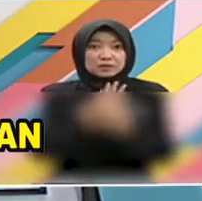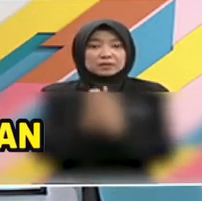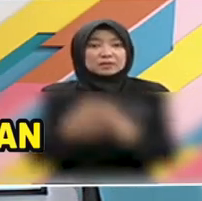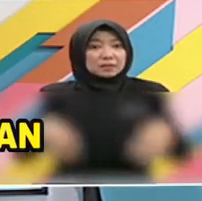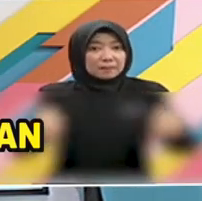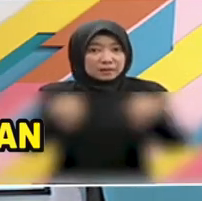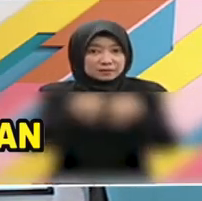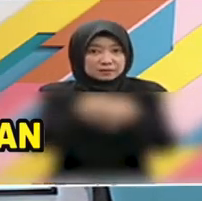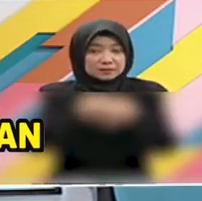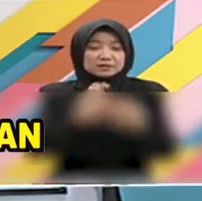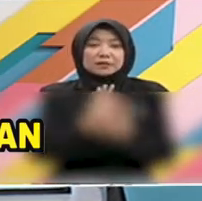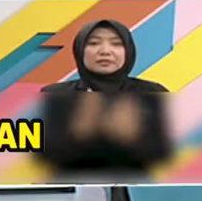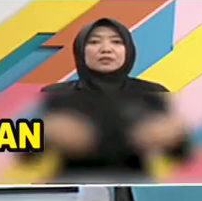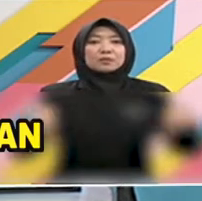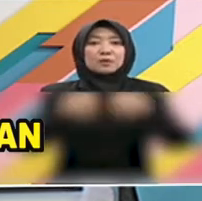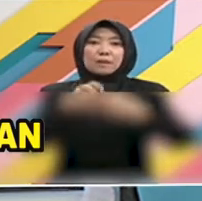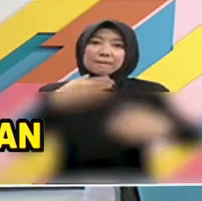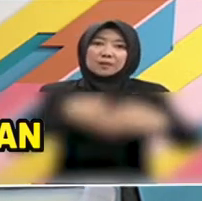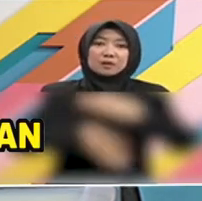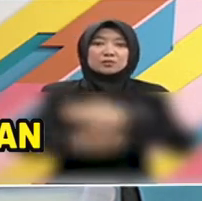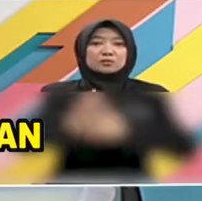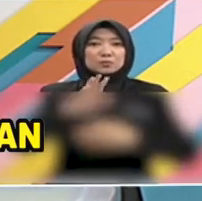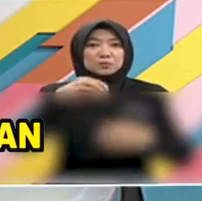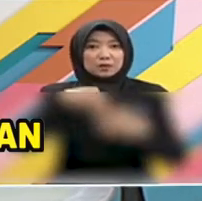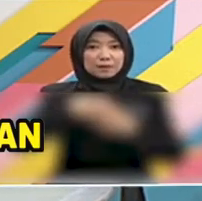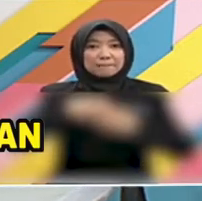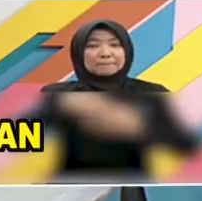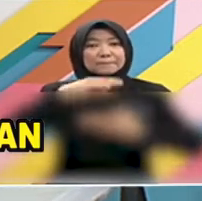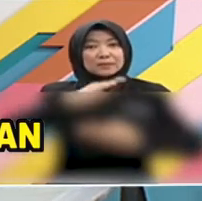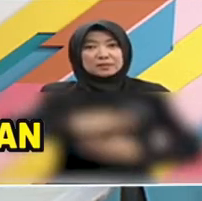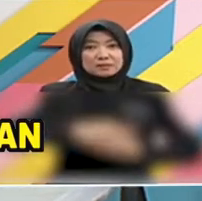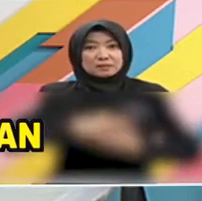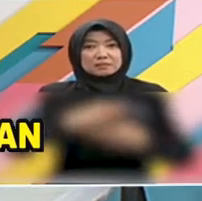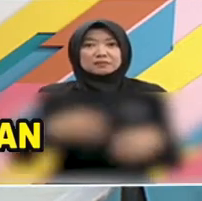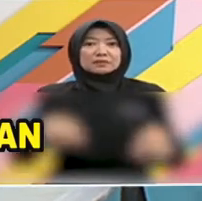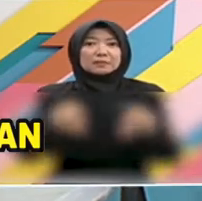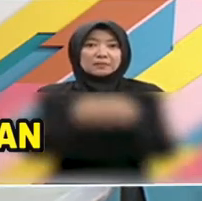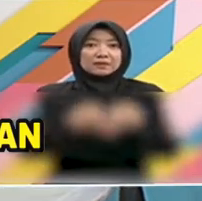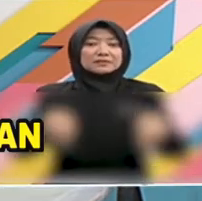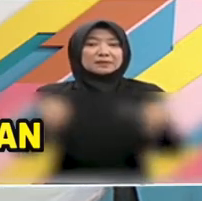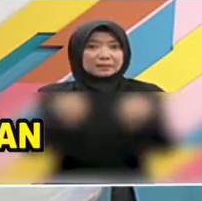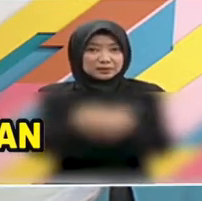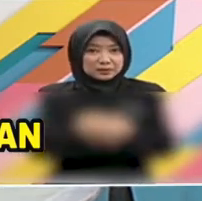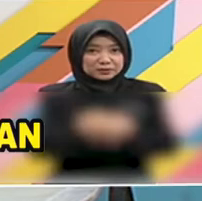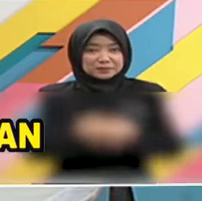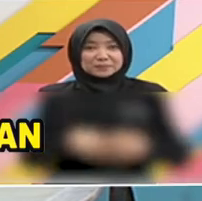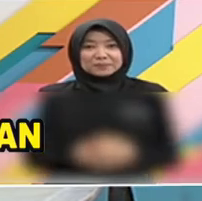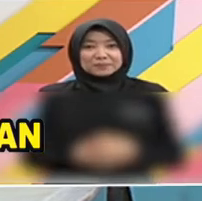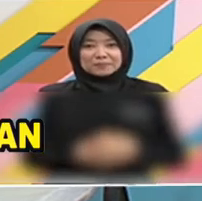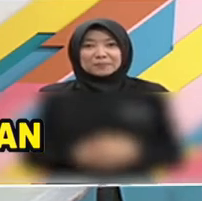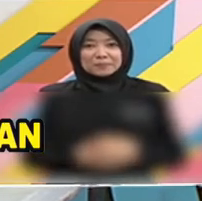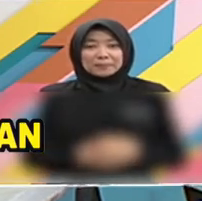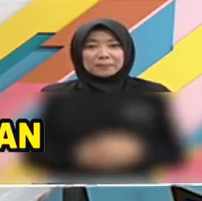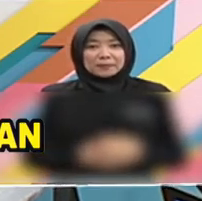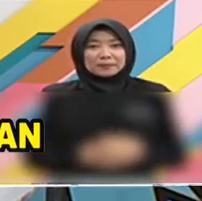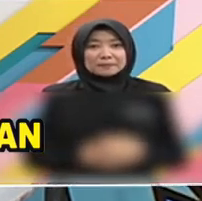Ya, yang ini pun simetri, jadi kita masukkan di dalam bekas imbangan simetri. Okey. Seterusnya kalau saya tengok